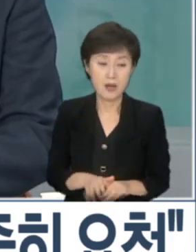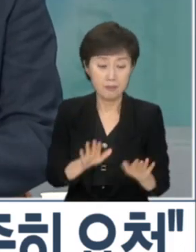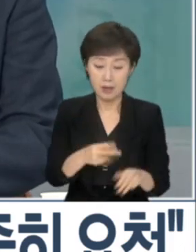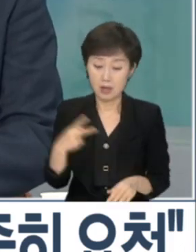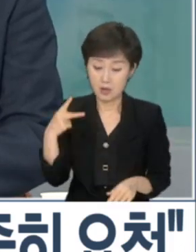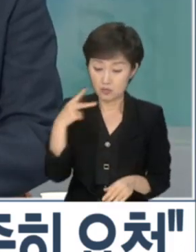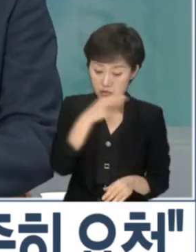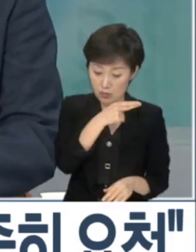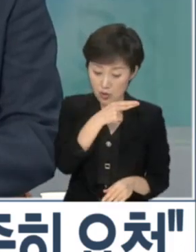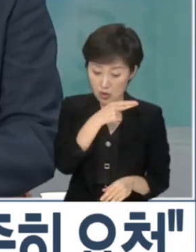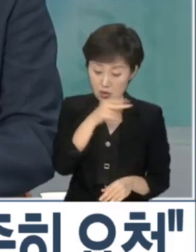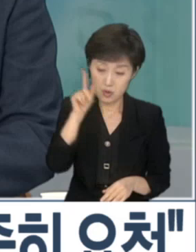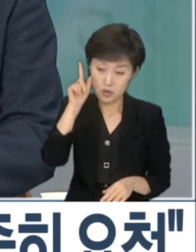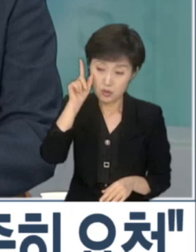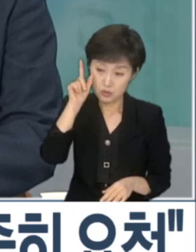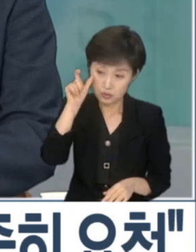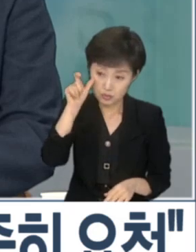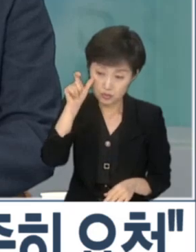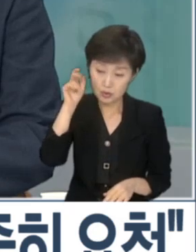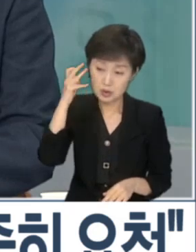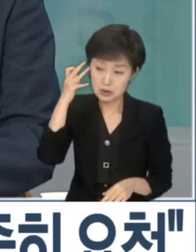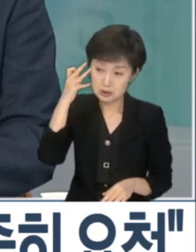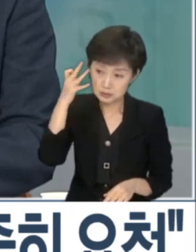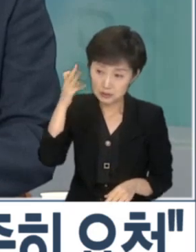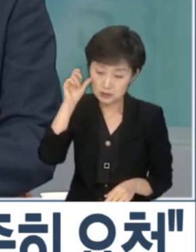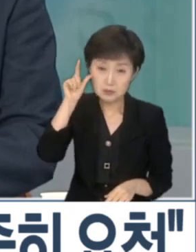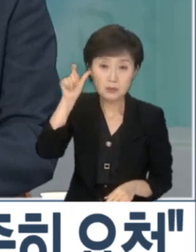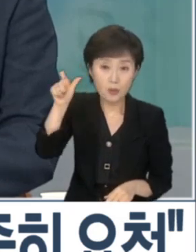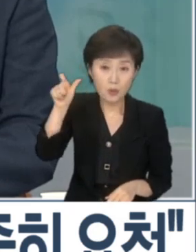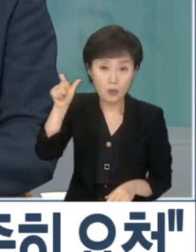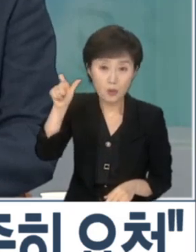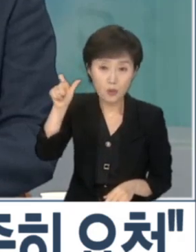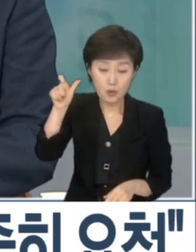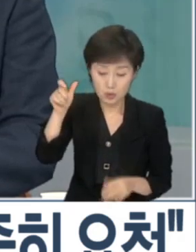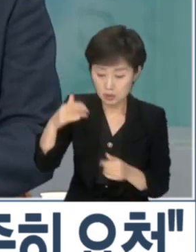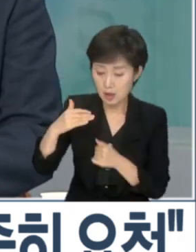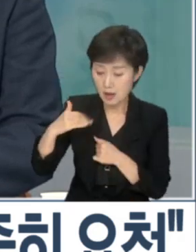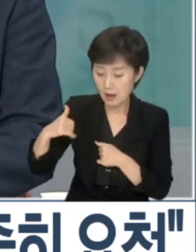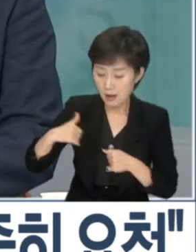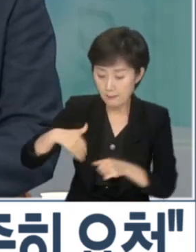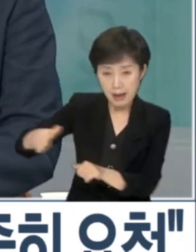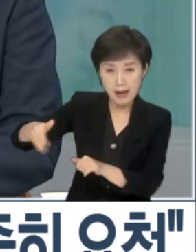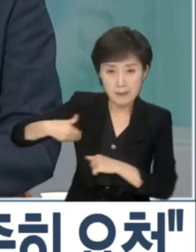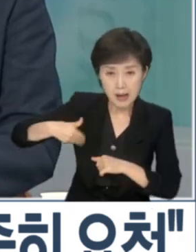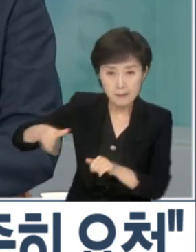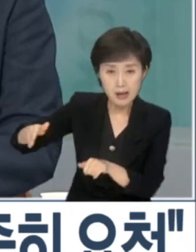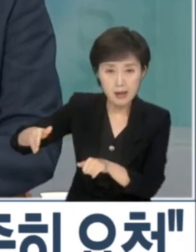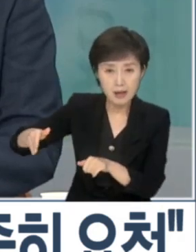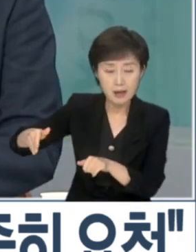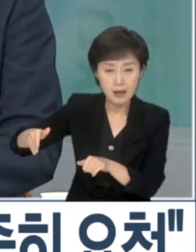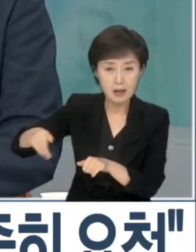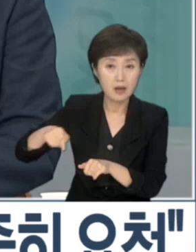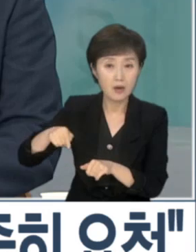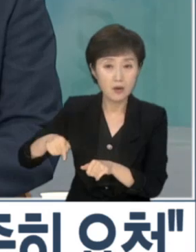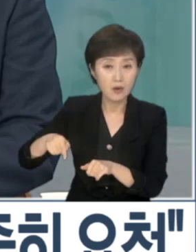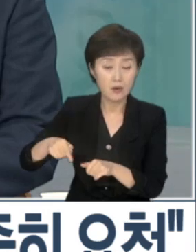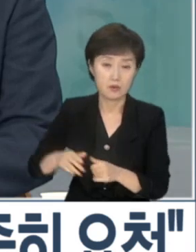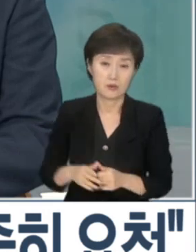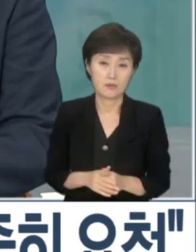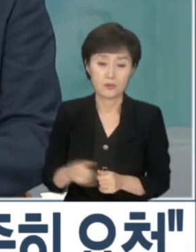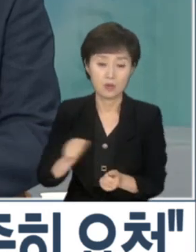굶어 가면서 두 번째 13일째 해서 검찰 조사 두 번이나 받았어요 이것이 피하기 위한 겁니까